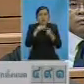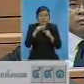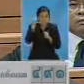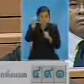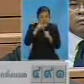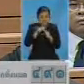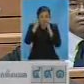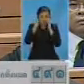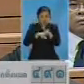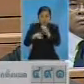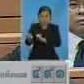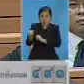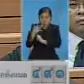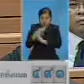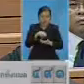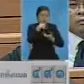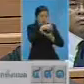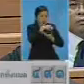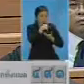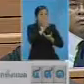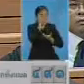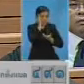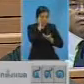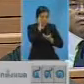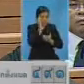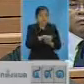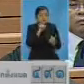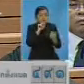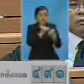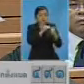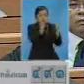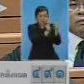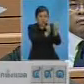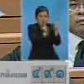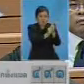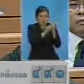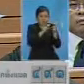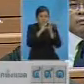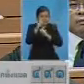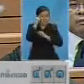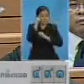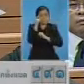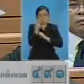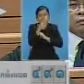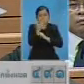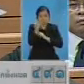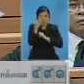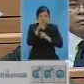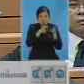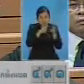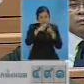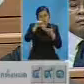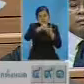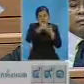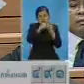าชนมาถ่ายทอดในสภาผู้แทนราษฎรว่ารัฐมนตรีมันไม่มีกลืนกับกรอบแนวทางในการแก้ภัยแก้